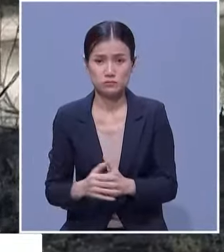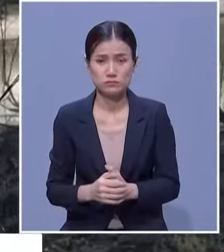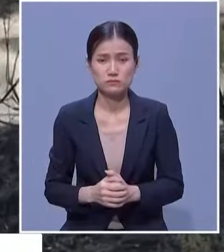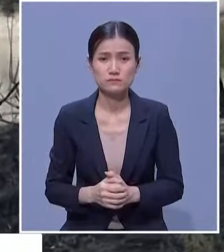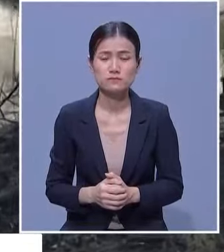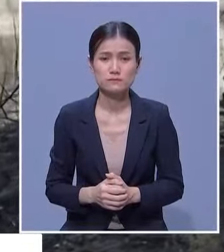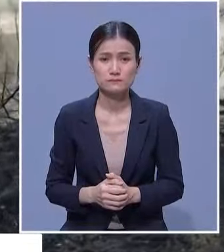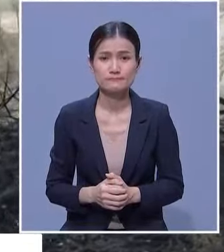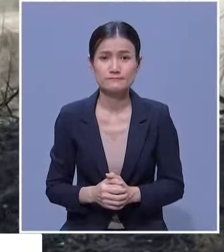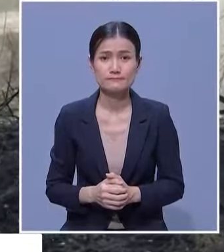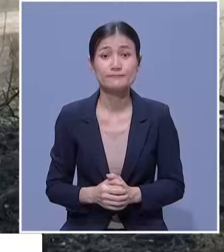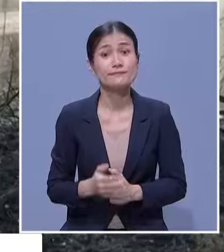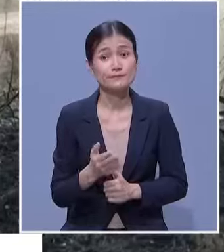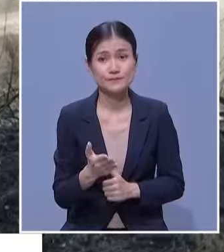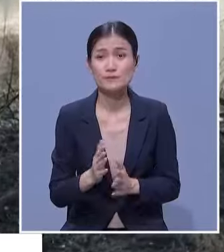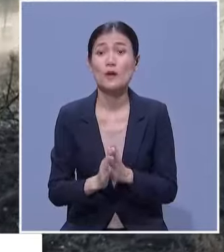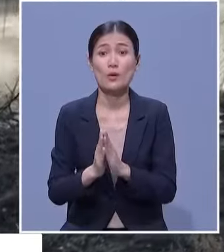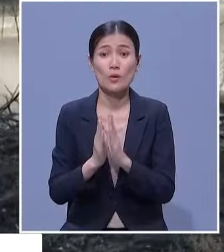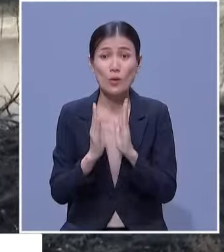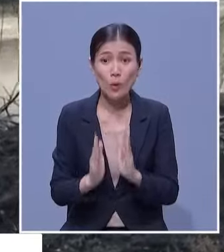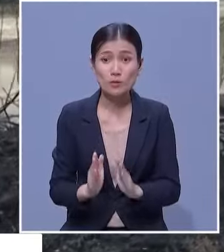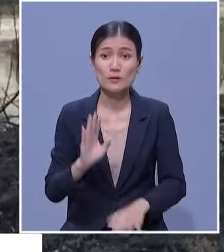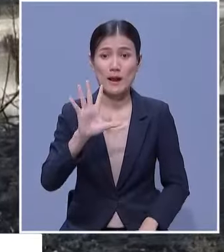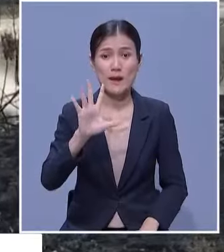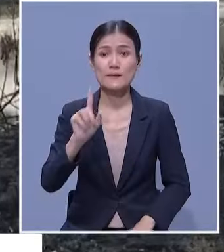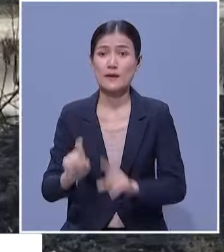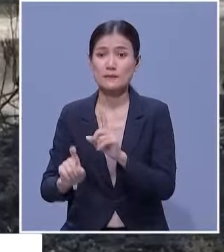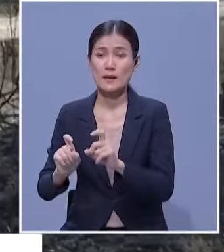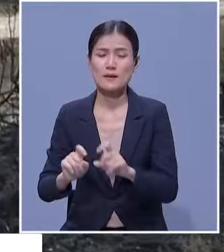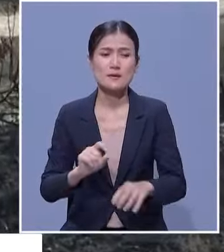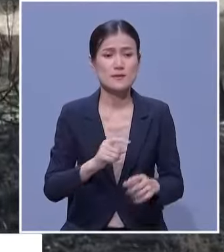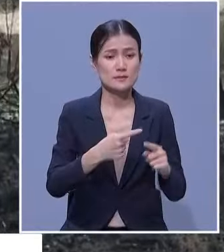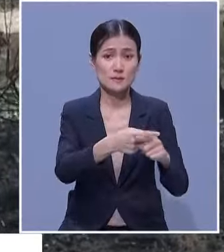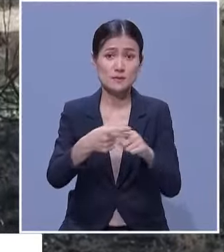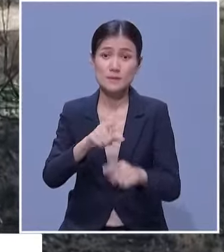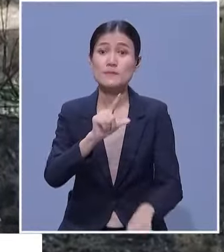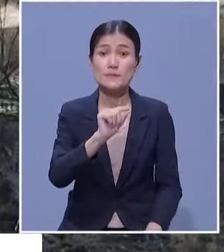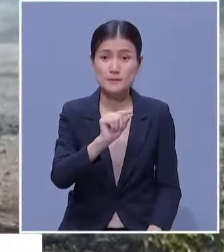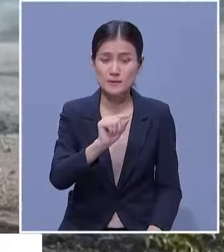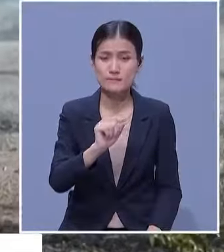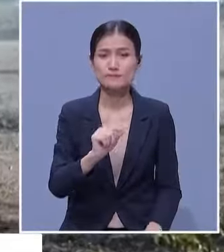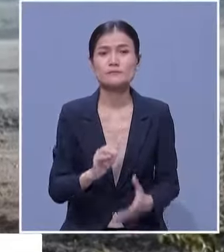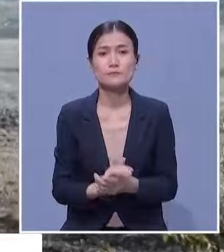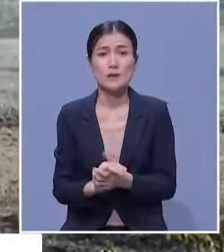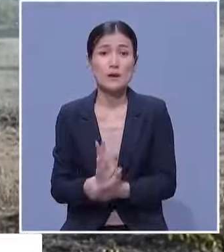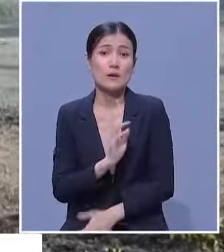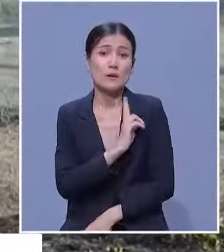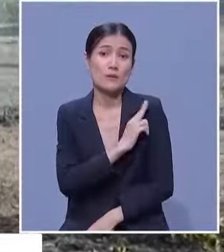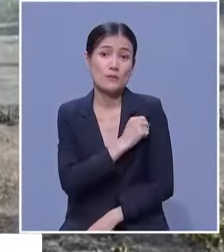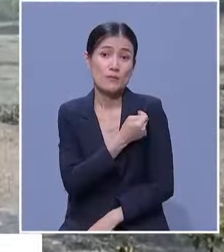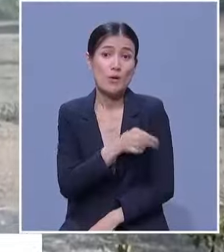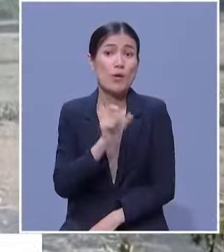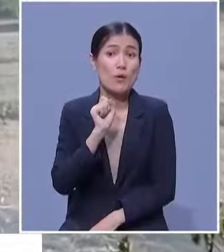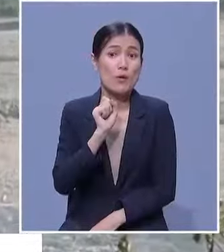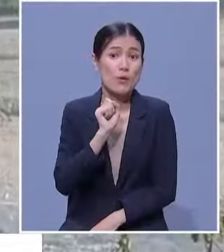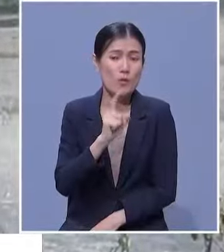ล่าสุดจากเหตุการณ์นี้นะคะพบผู้เสียชีวิตอย่างน้อย5คนและบาดเจ็บอีกกว่า20คนในจำนวนนี้เนี่ยเป็นเจ้าหน้าที่ฉุกเฉิน3คนตำรว